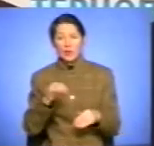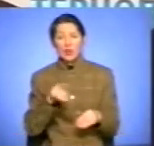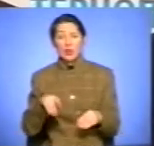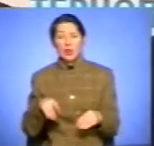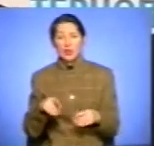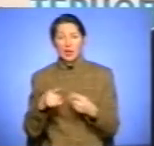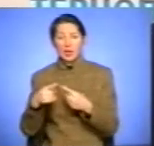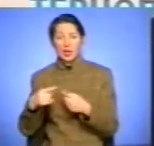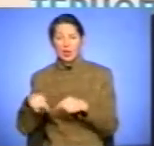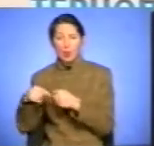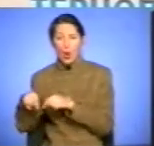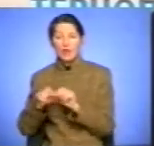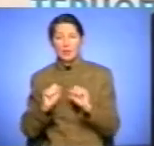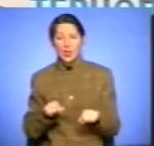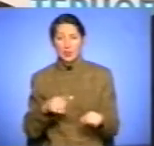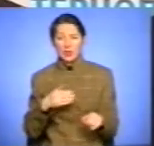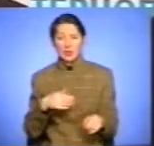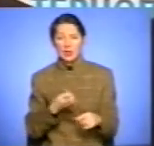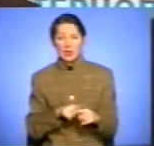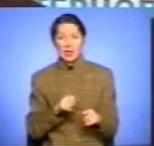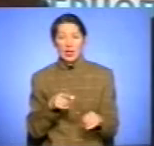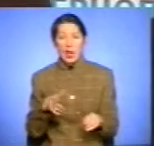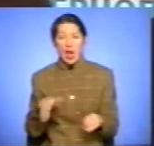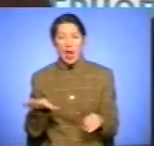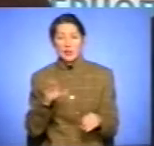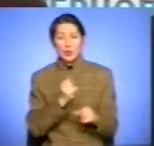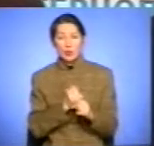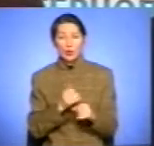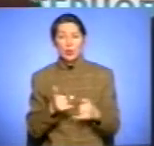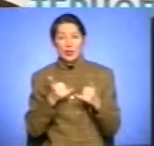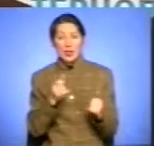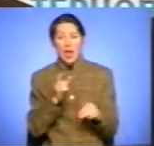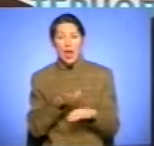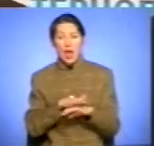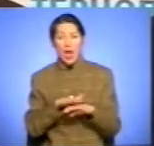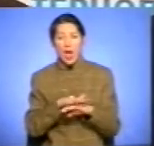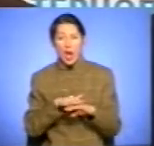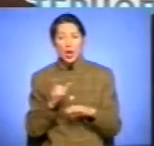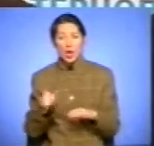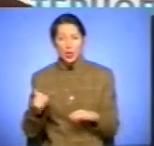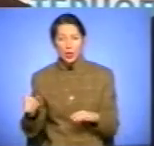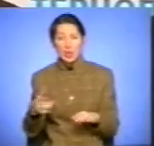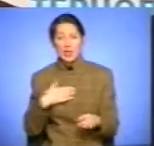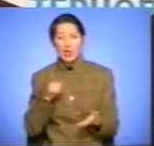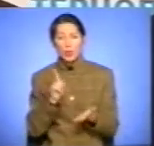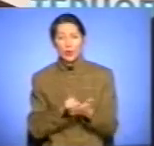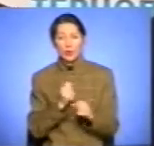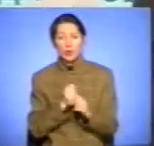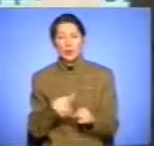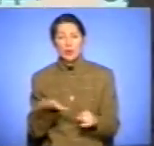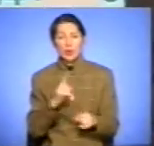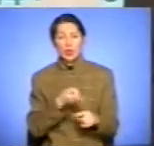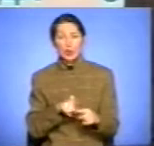адміністрація і Рада працюють на громаду на людей і власне наш обов'язок Робити все щоб так консультація відбулася